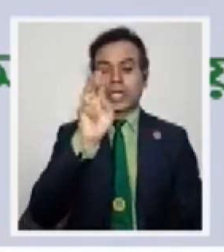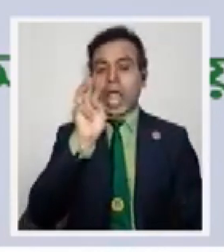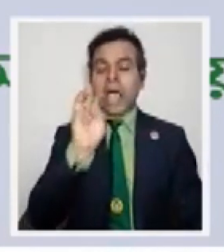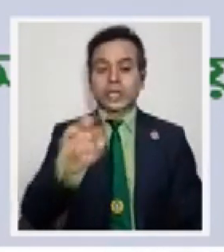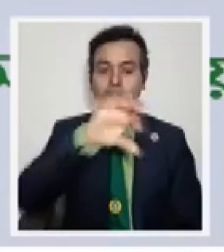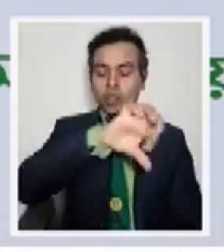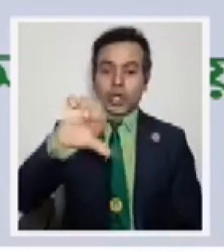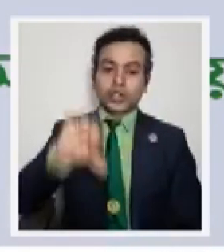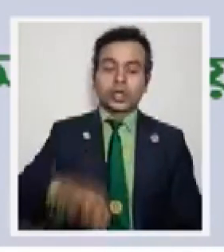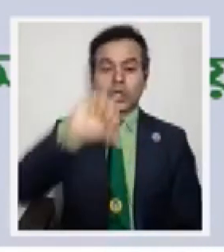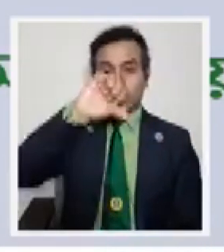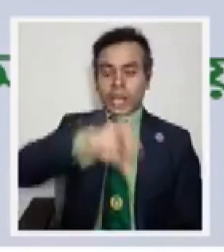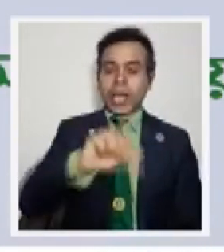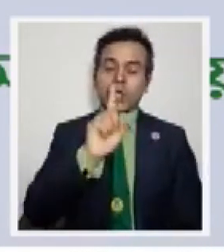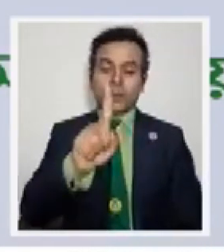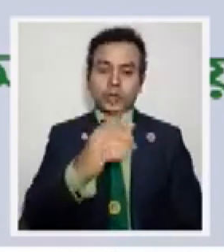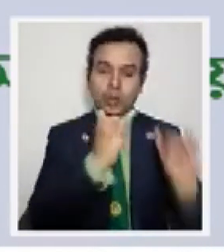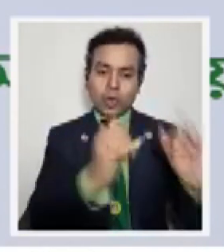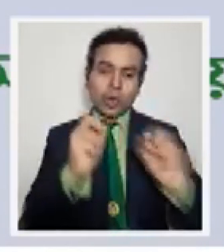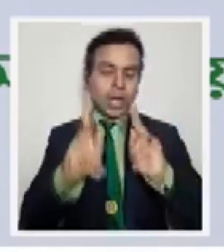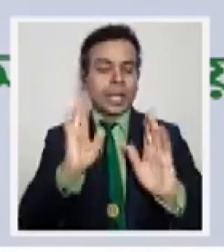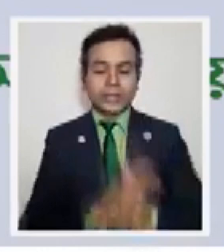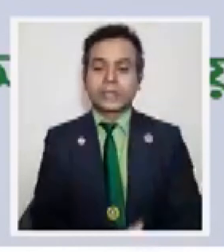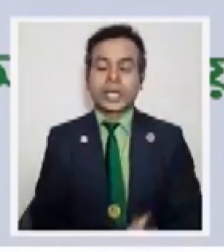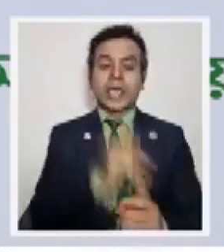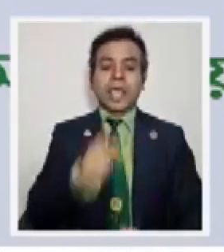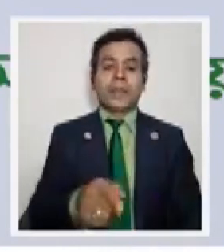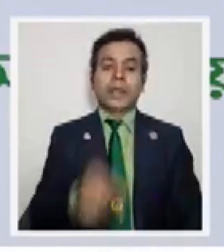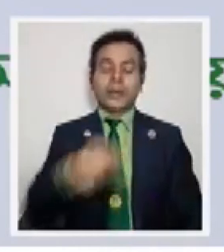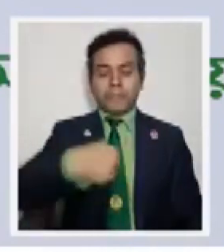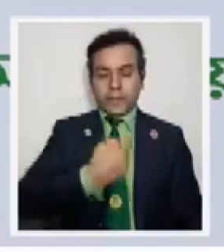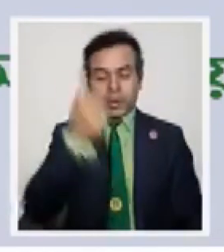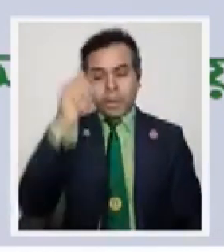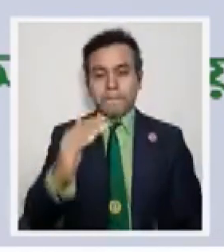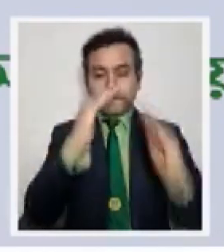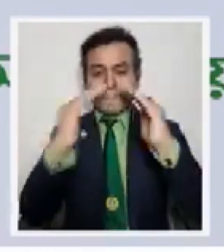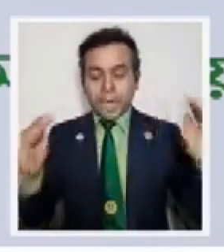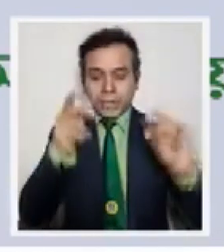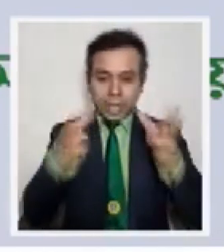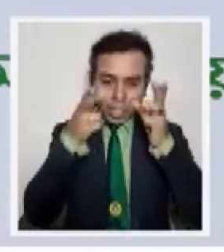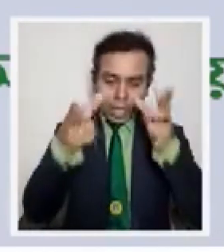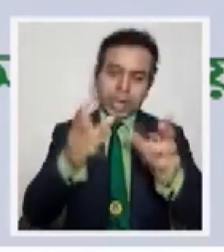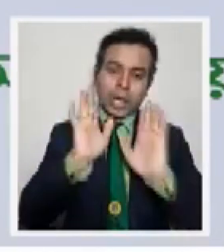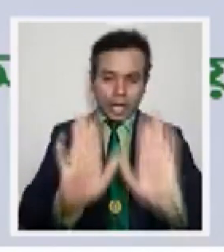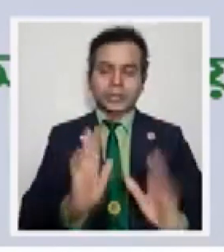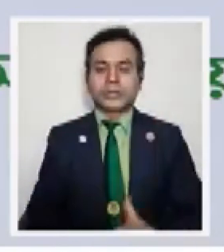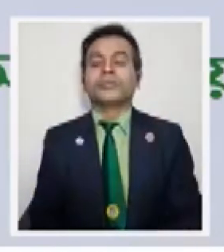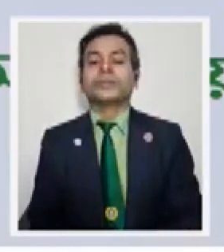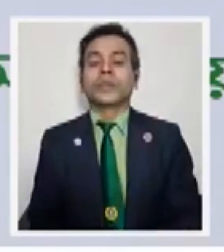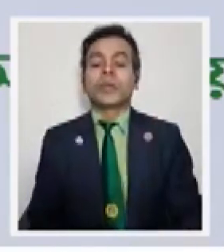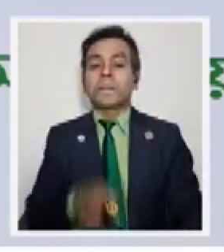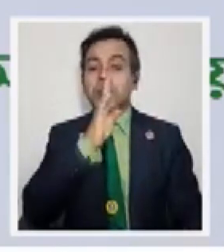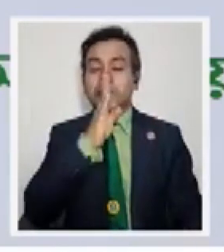আছে 629টি প্রতিষ্ঠান, এবং এই সব প্রতিষ্ঠানের মাধ্যমে 31,991 জনকে কোয়ারেন্টাইন সেবা প্রদান করা